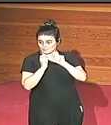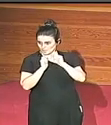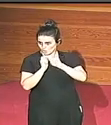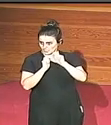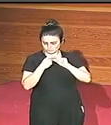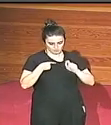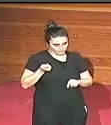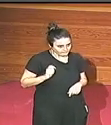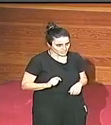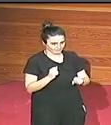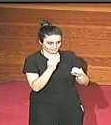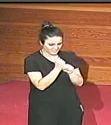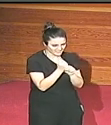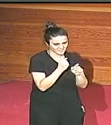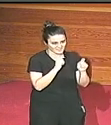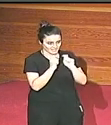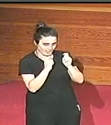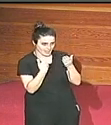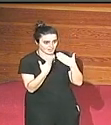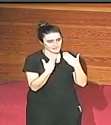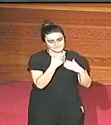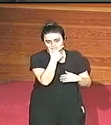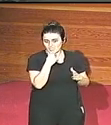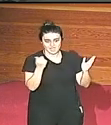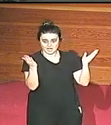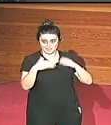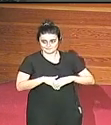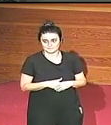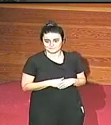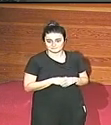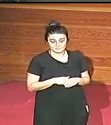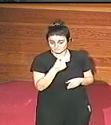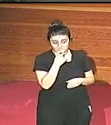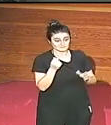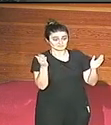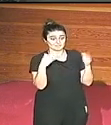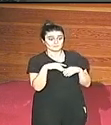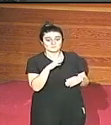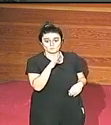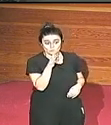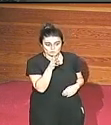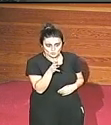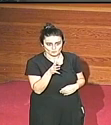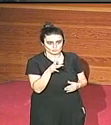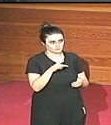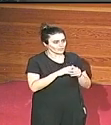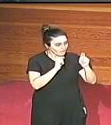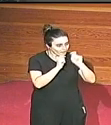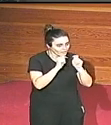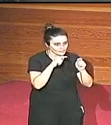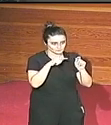lanbideaz, gure ofizioaz hitz egitea gaur egun. Ez da bat ere erraza, besteak beste, kazetaritza krisi betean dagoelako,